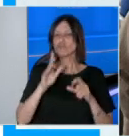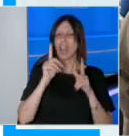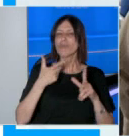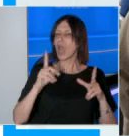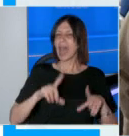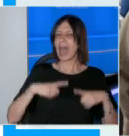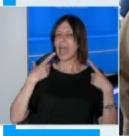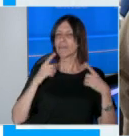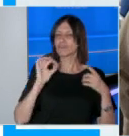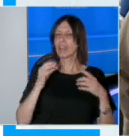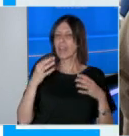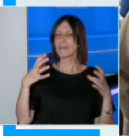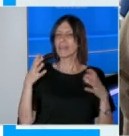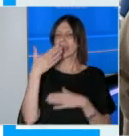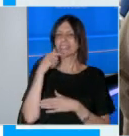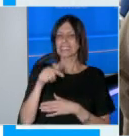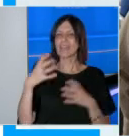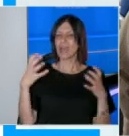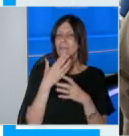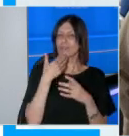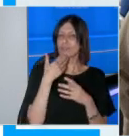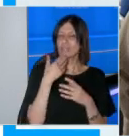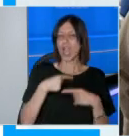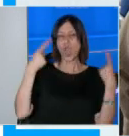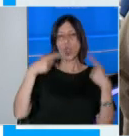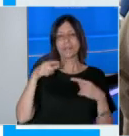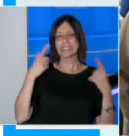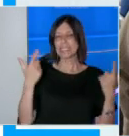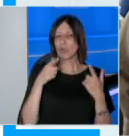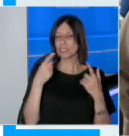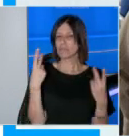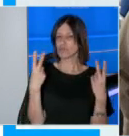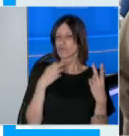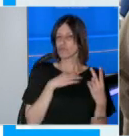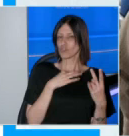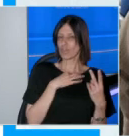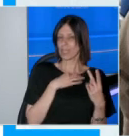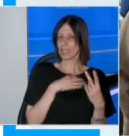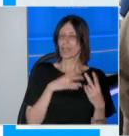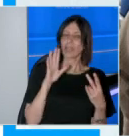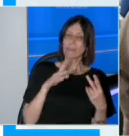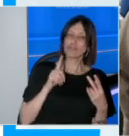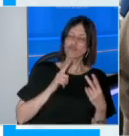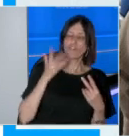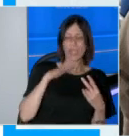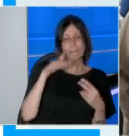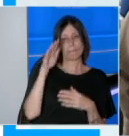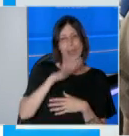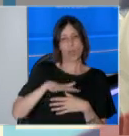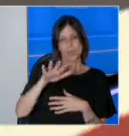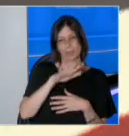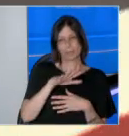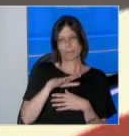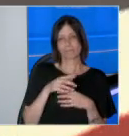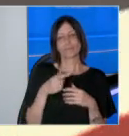מדינת ישראל והעם היהודי. היום הזה והאירוע הזה משמעותי מאוד עבורי באופן אישי ובאופן לאומי, כך גנץ. חבר הכנסת ניצן